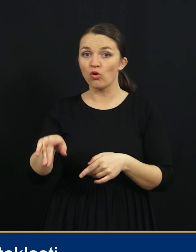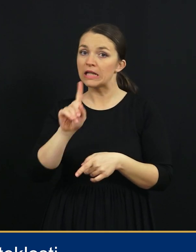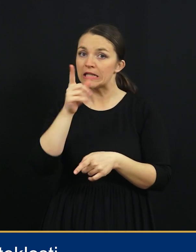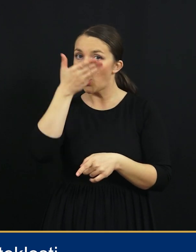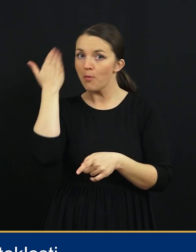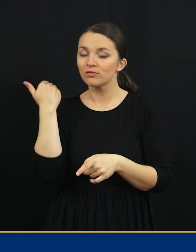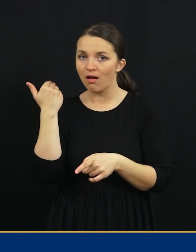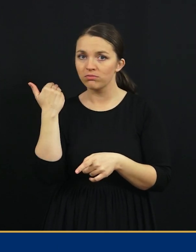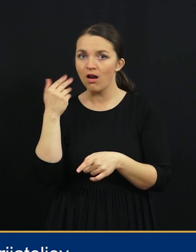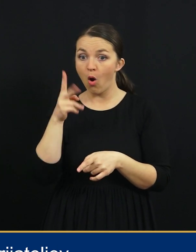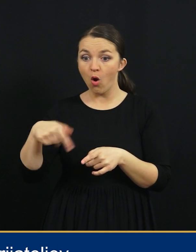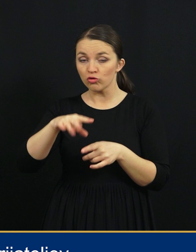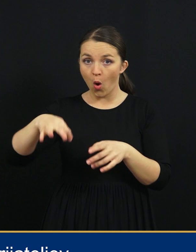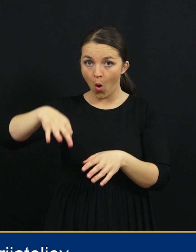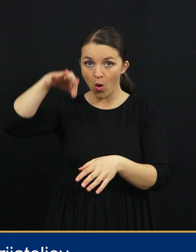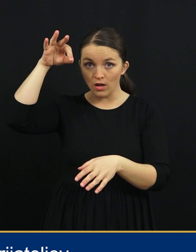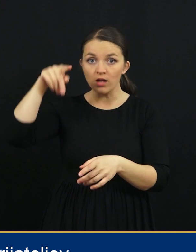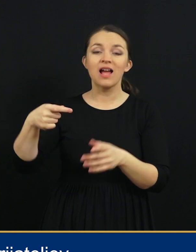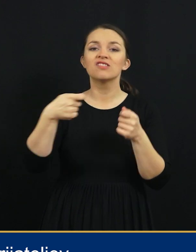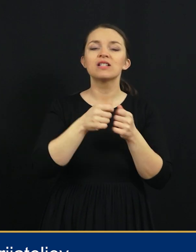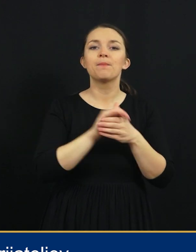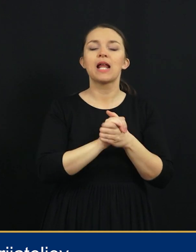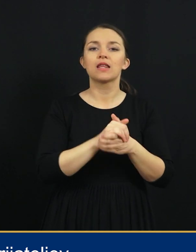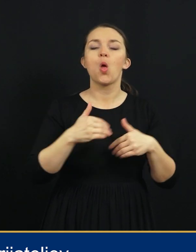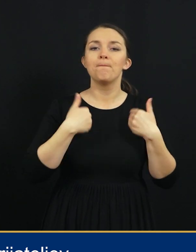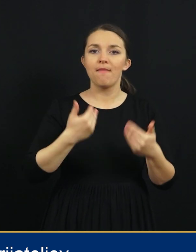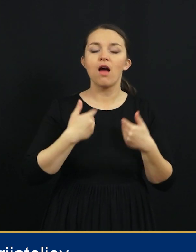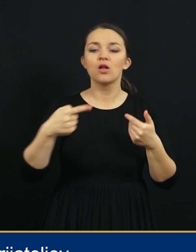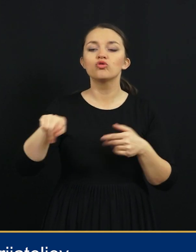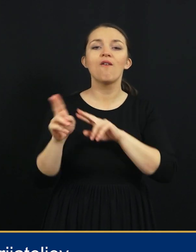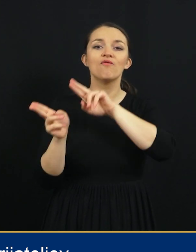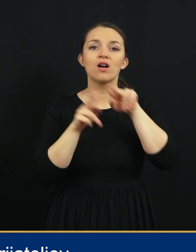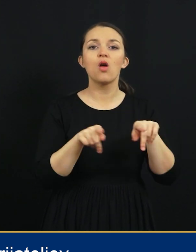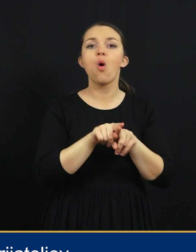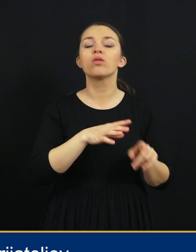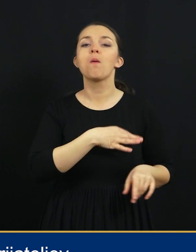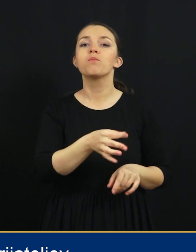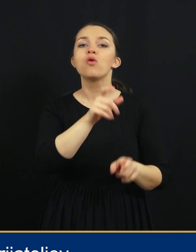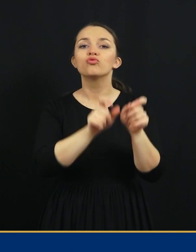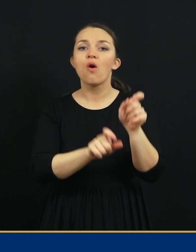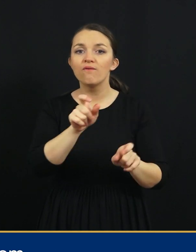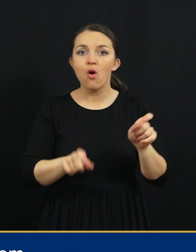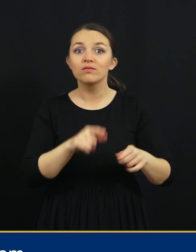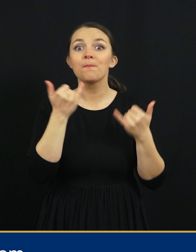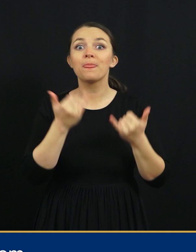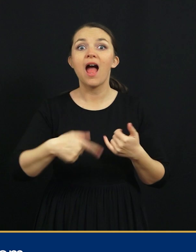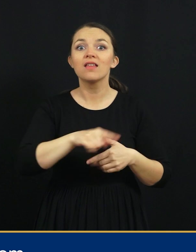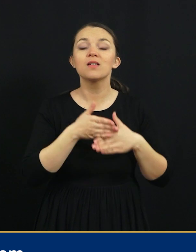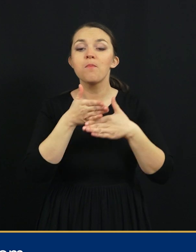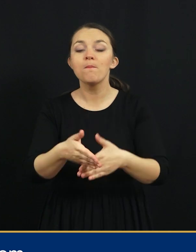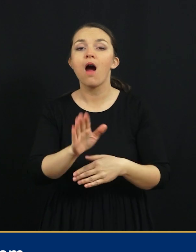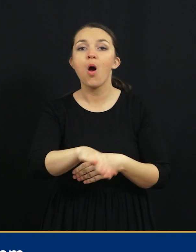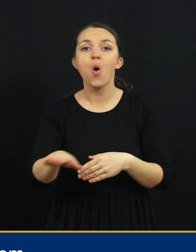niso pozabili. Ko so odrasli, so se k Zvezi prijateljev mladine vrnili kot prostovoljci in danes